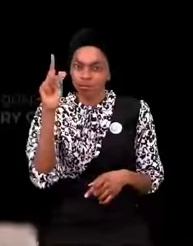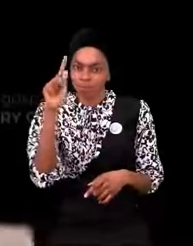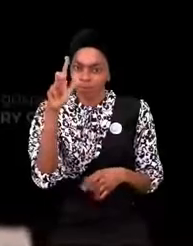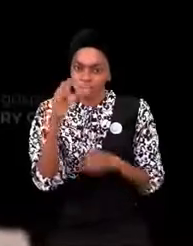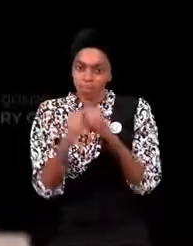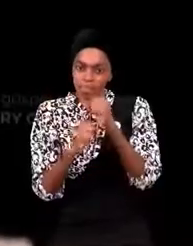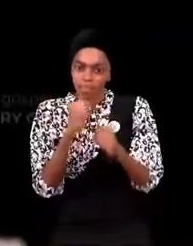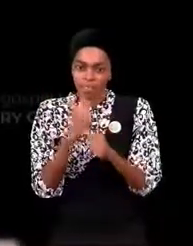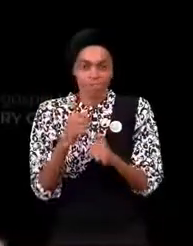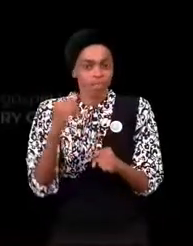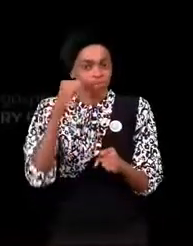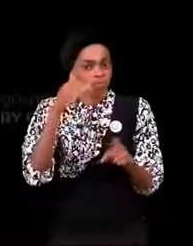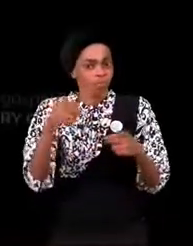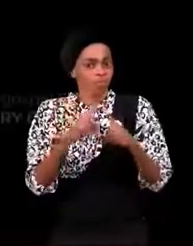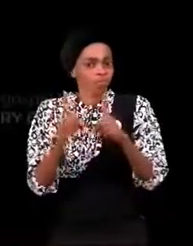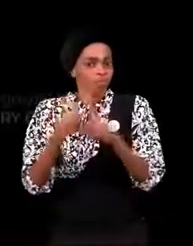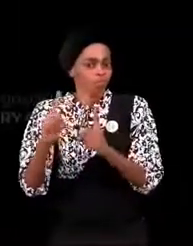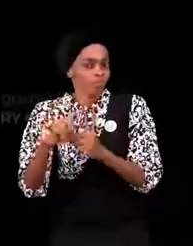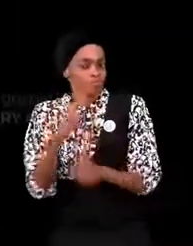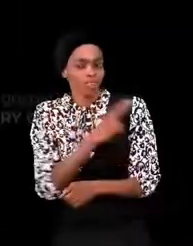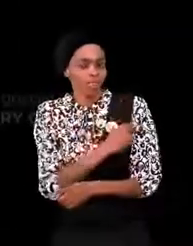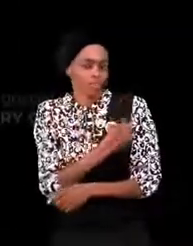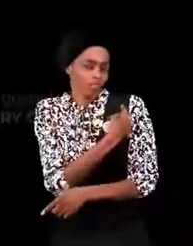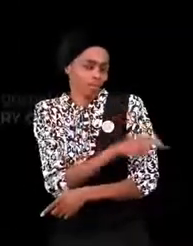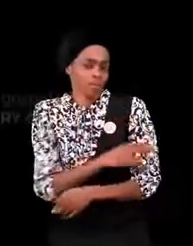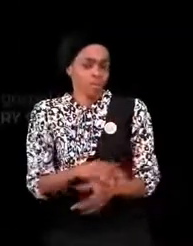hôpitaux. Le dernier hôpital où je suis allé,